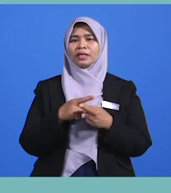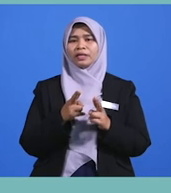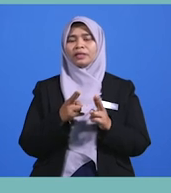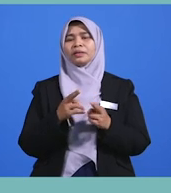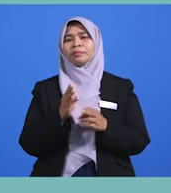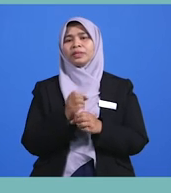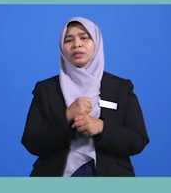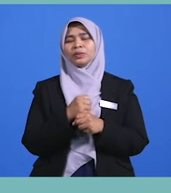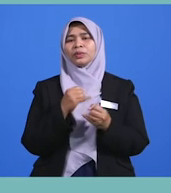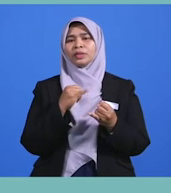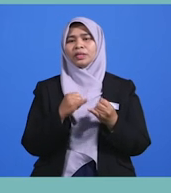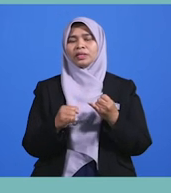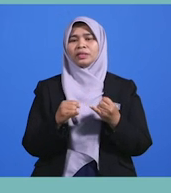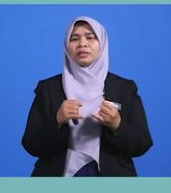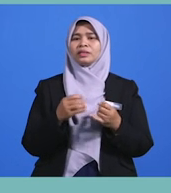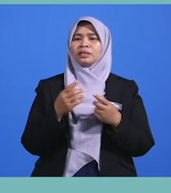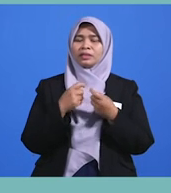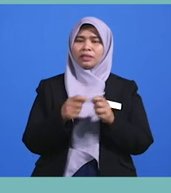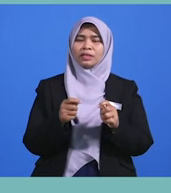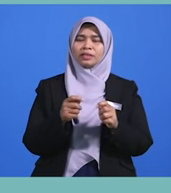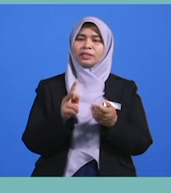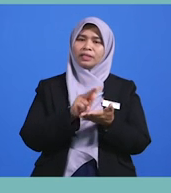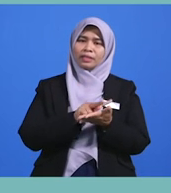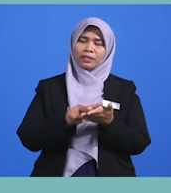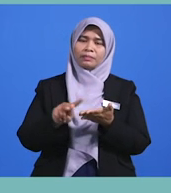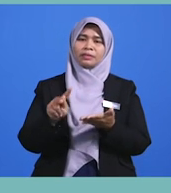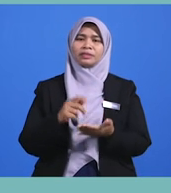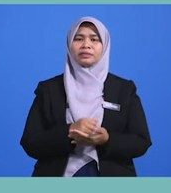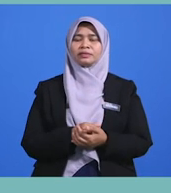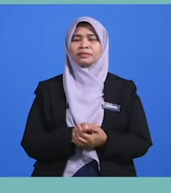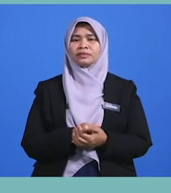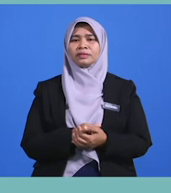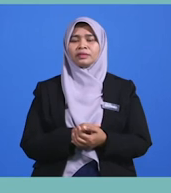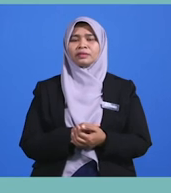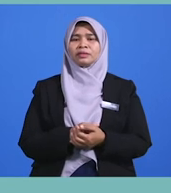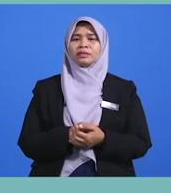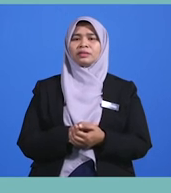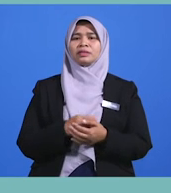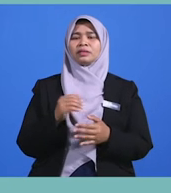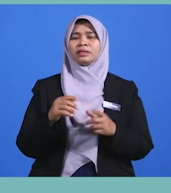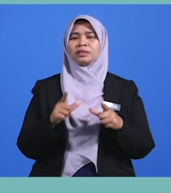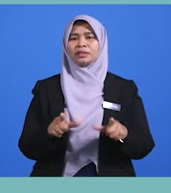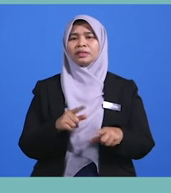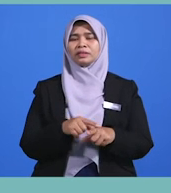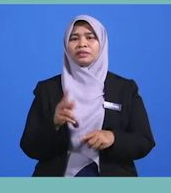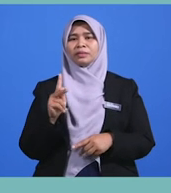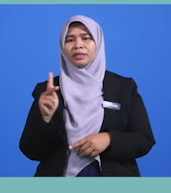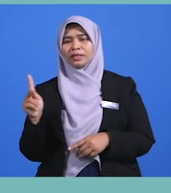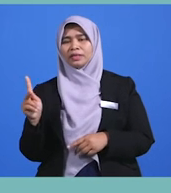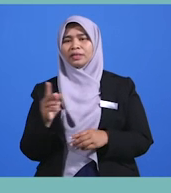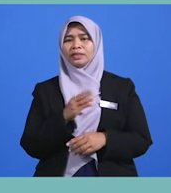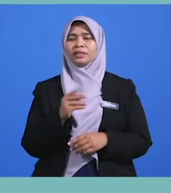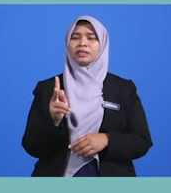lambang dan simbol telah dikemas kini, seperti pada dua ekor harimau yang terletak di sebelah kanan dan kiri